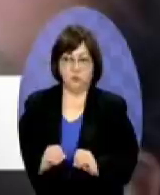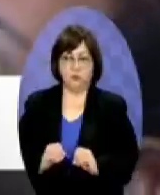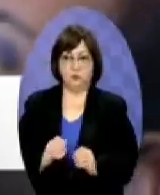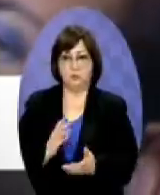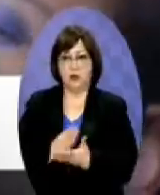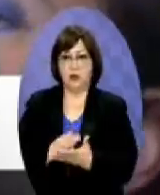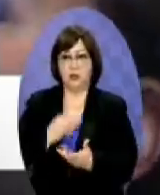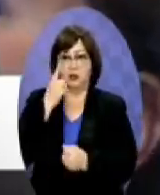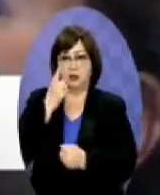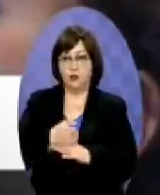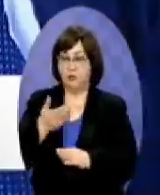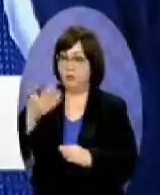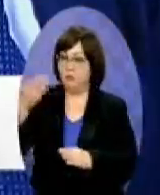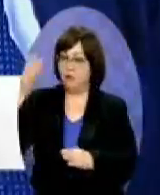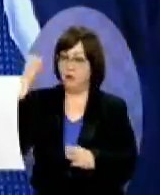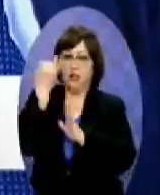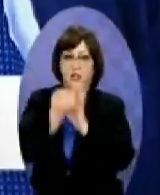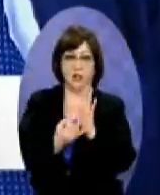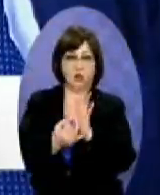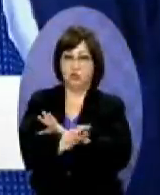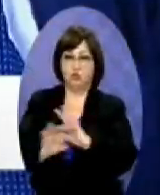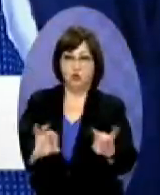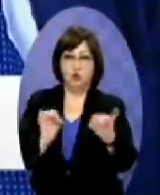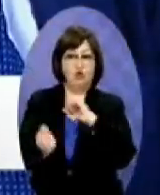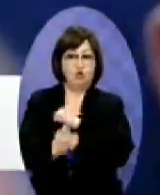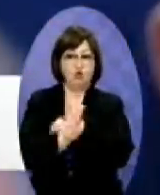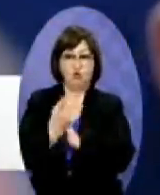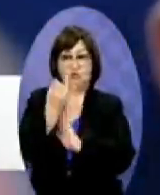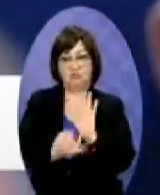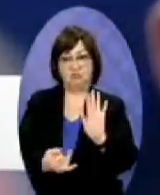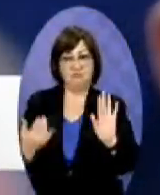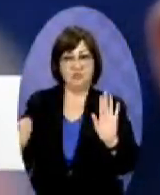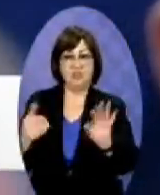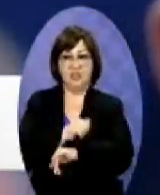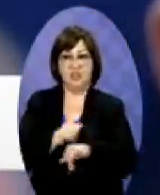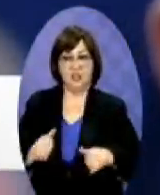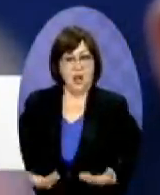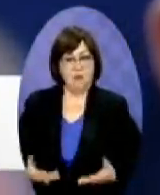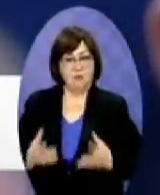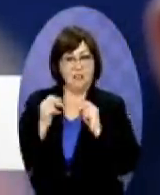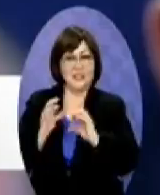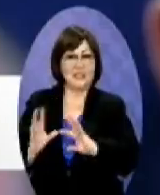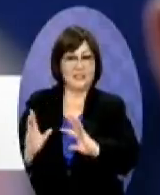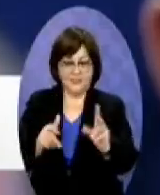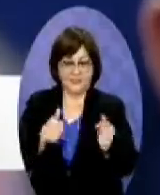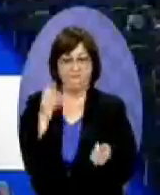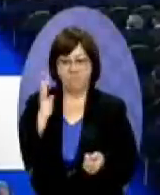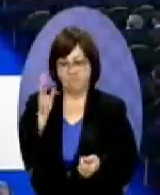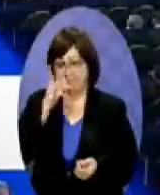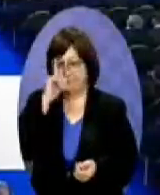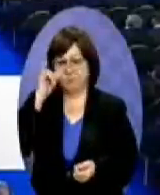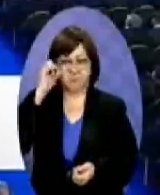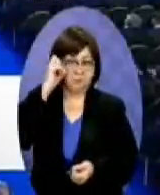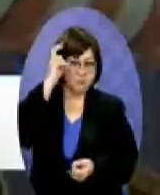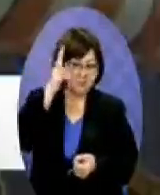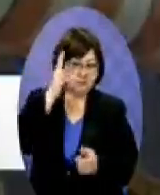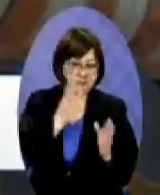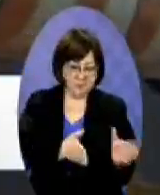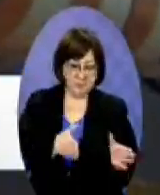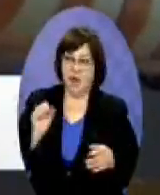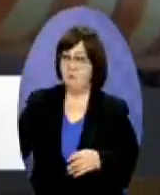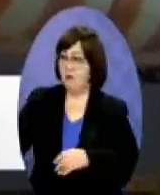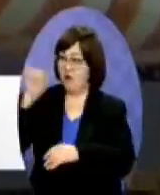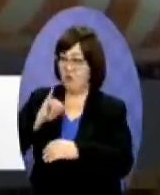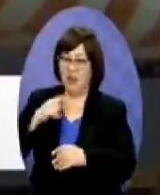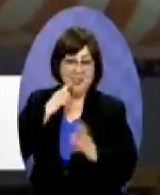оны ихтгэлүүдээс илүү онцгой ихтгэл байсан гэдгийг хэвлэлүүдэд онцолж байна. За түүнчлэн Оросын холбооны улсын ерөнхийлөгч Америк нэгдсэн улсыг Европод шинээр